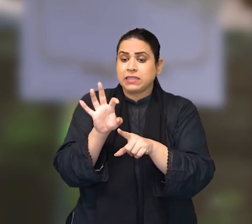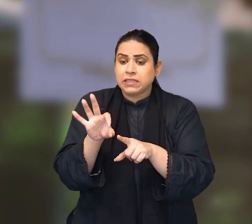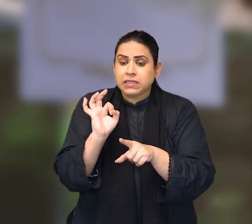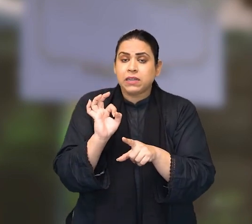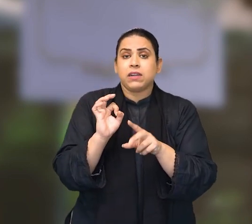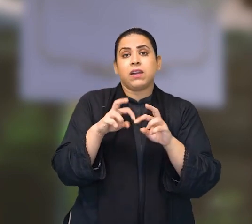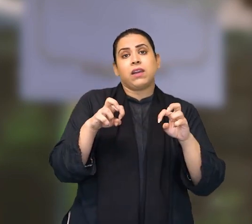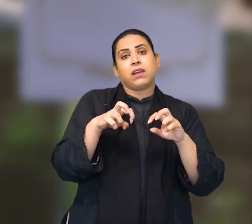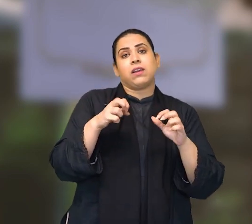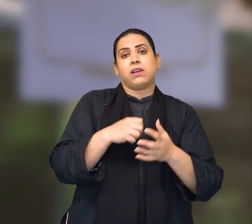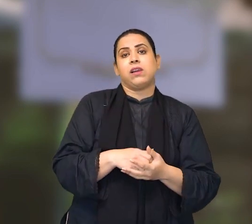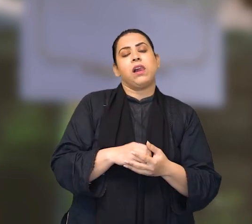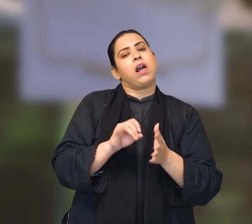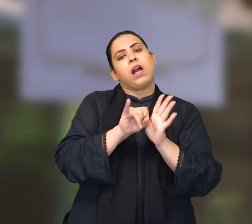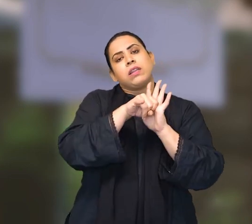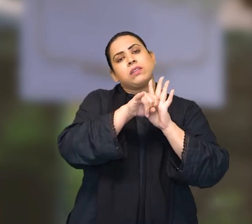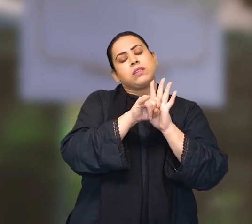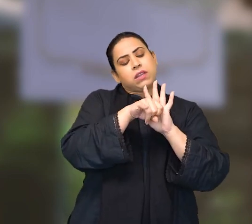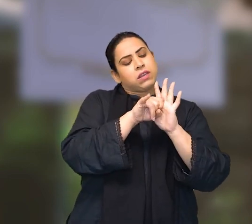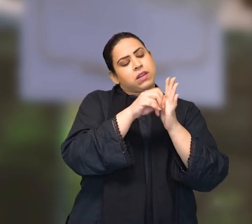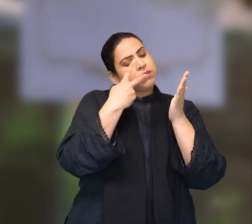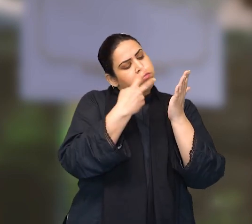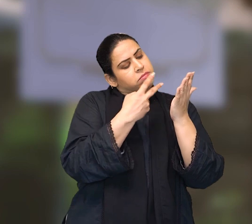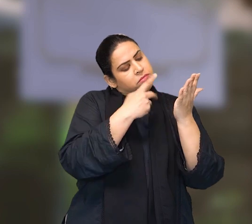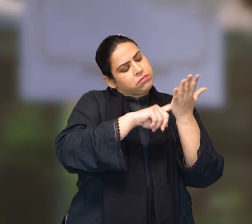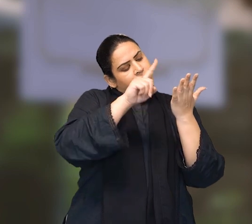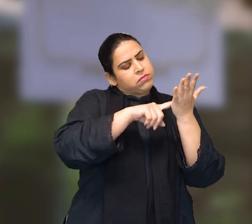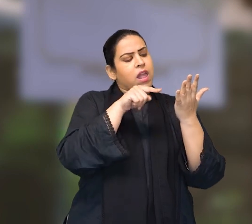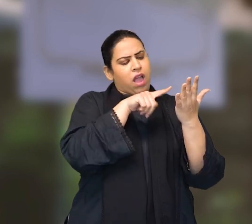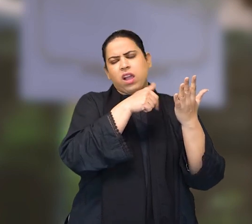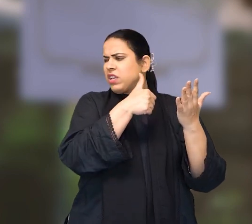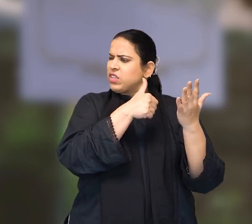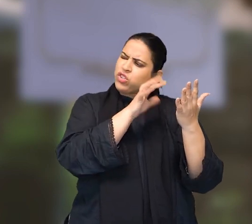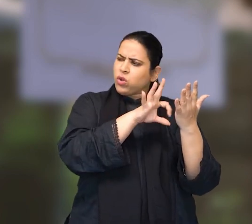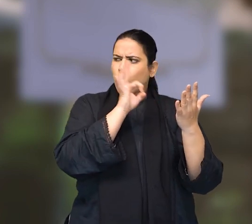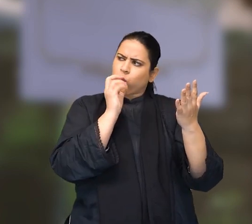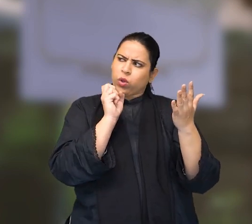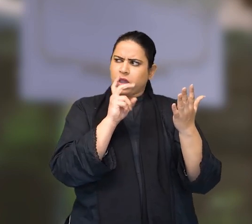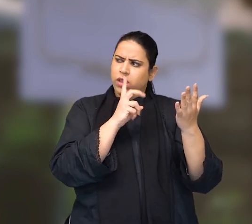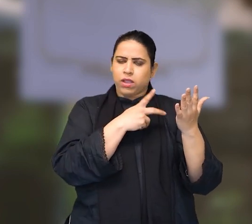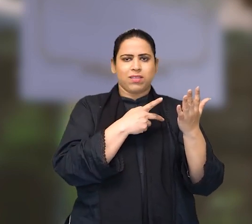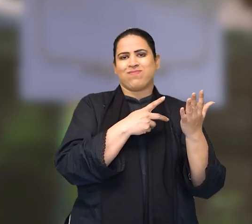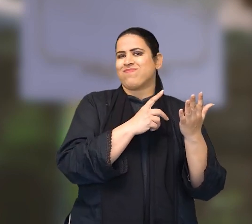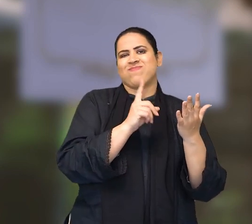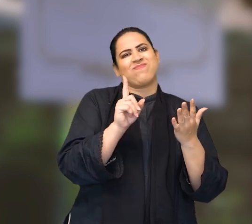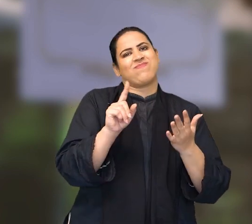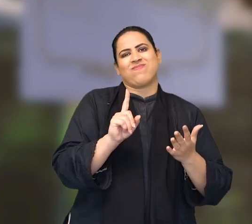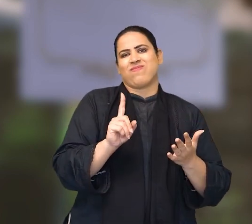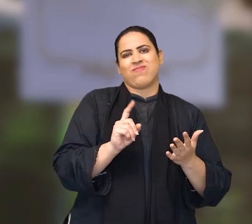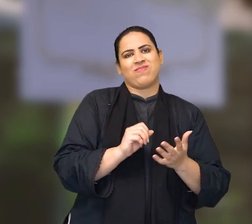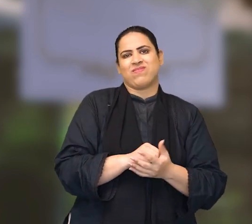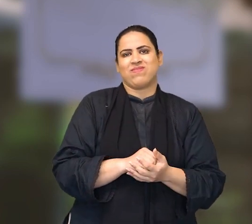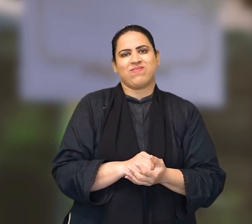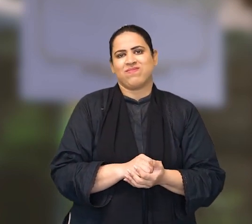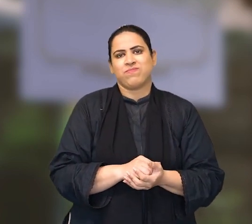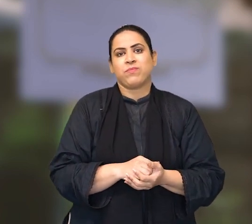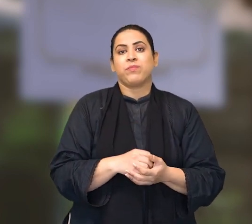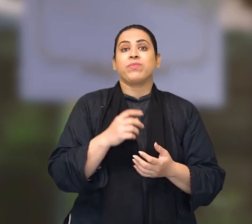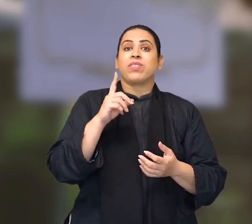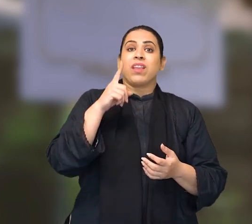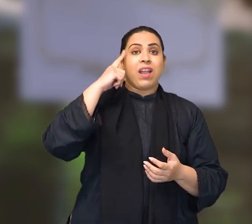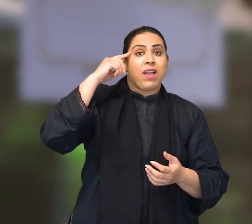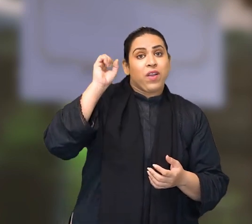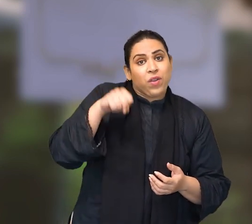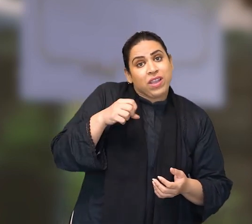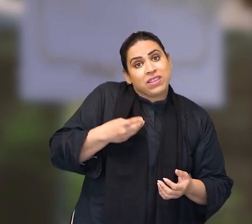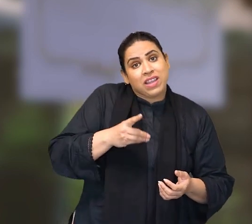proper research. हाल ही Instagram पेज देखने से या likes देखने से या इसको follow करने से चीज़ें बेहतर नहीं होती. I think